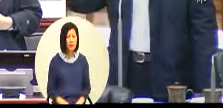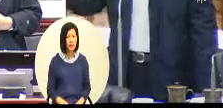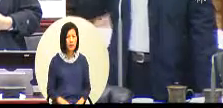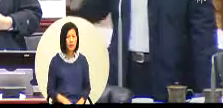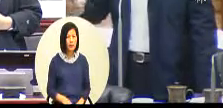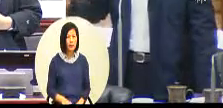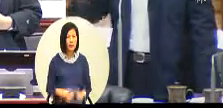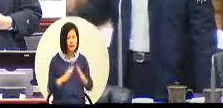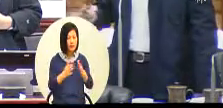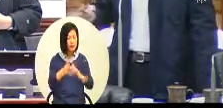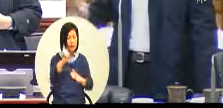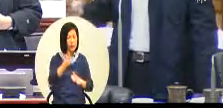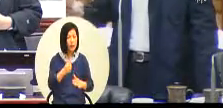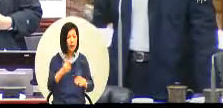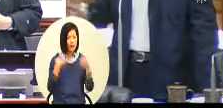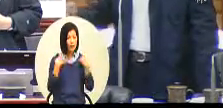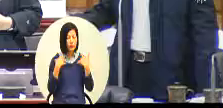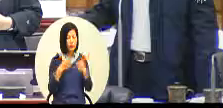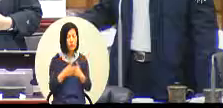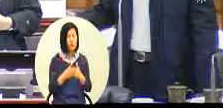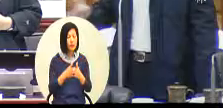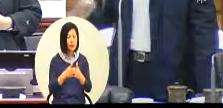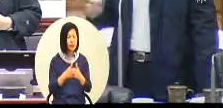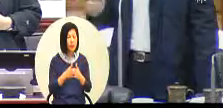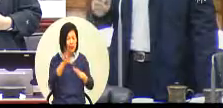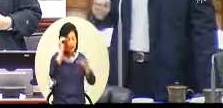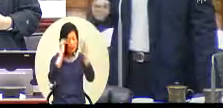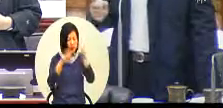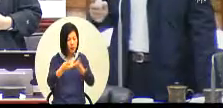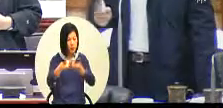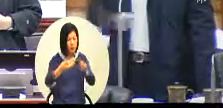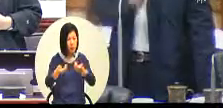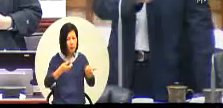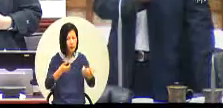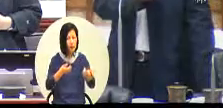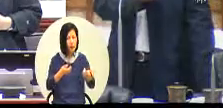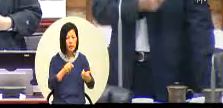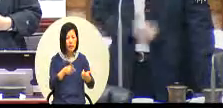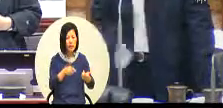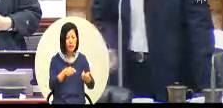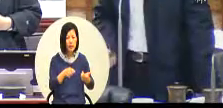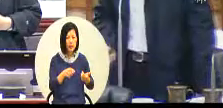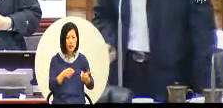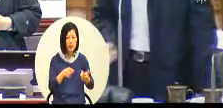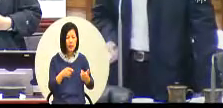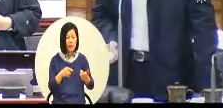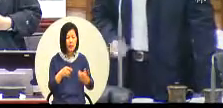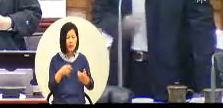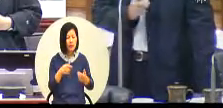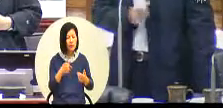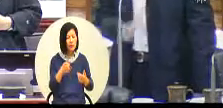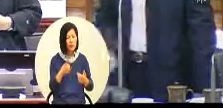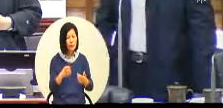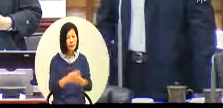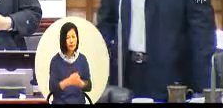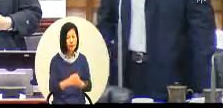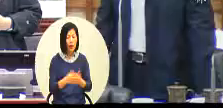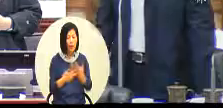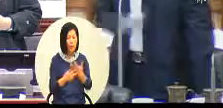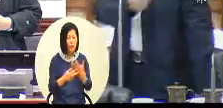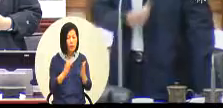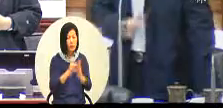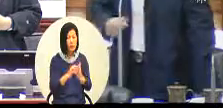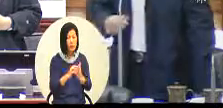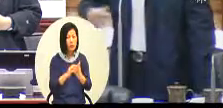长，在资源的一个这个分布啊是没有办法。如果说以刚才我跟卫生局跟我们